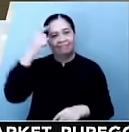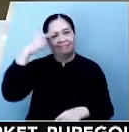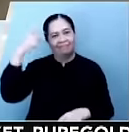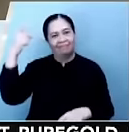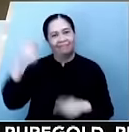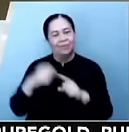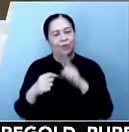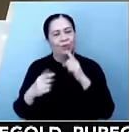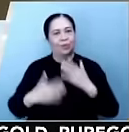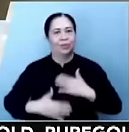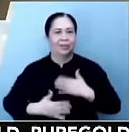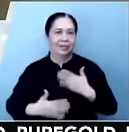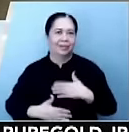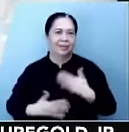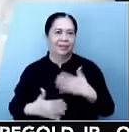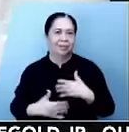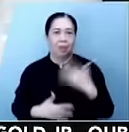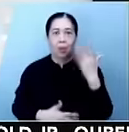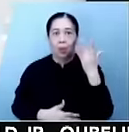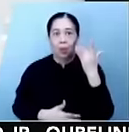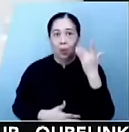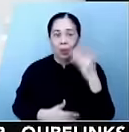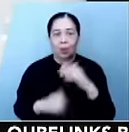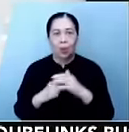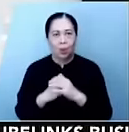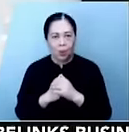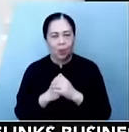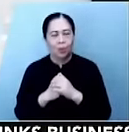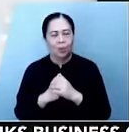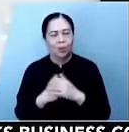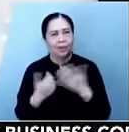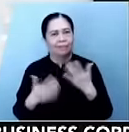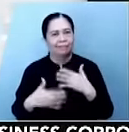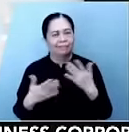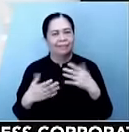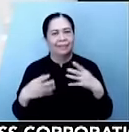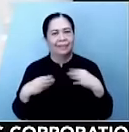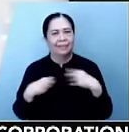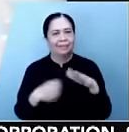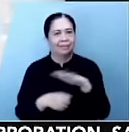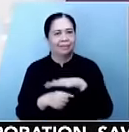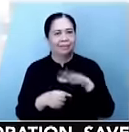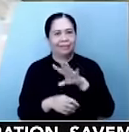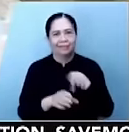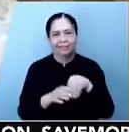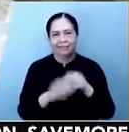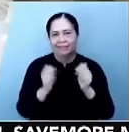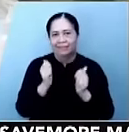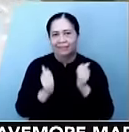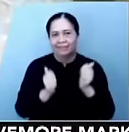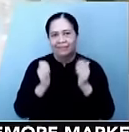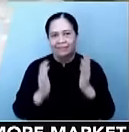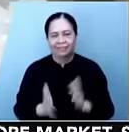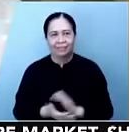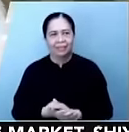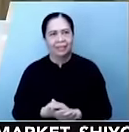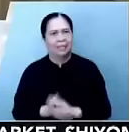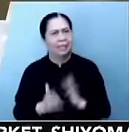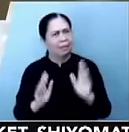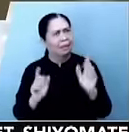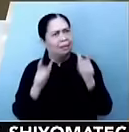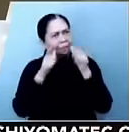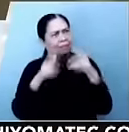raw niya dahil sa magandang pagtanggap sa kanya ng mga kasamahang artista. Parang matagal na kami